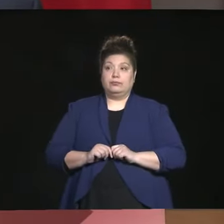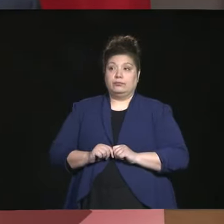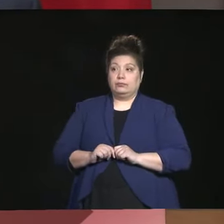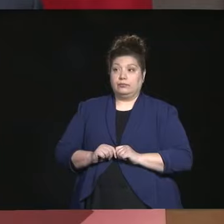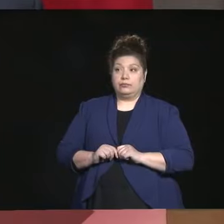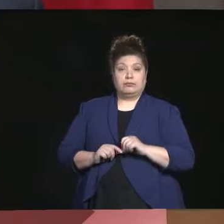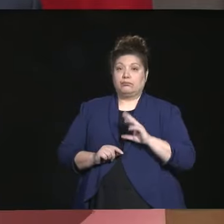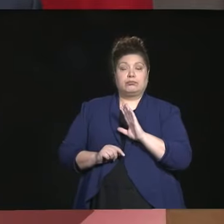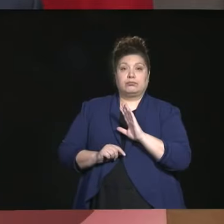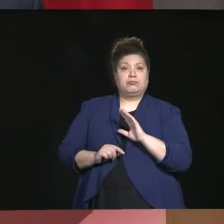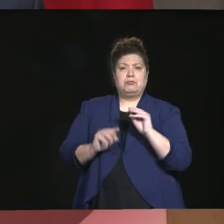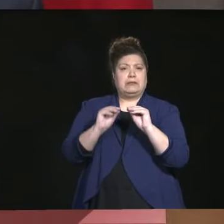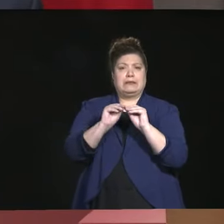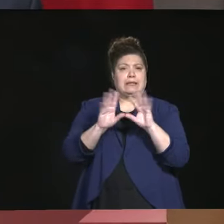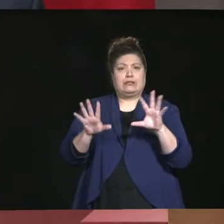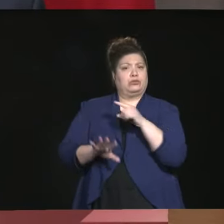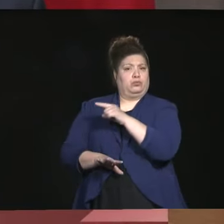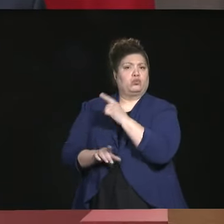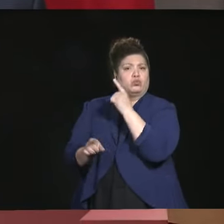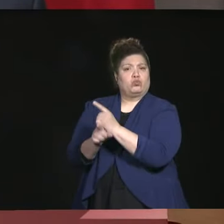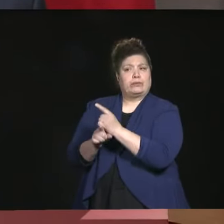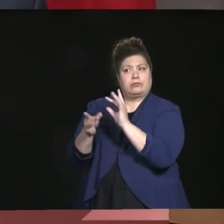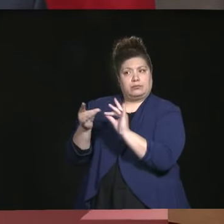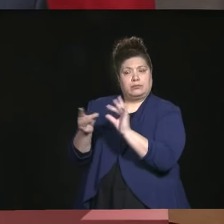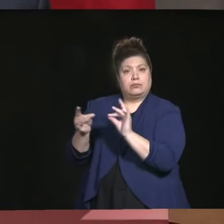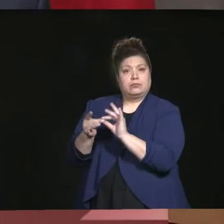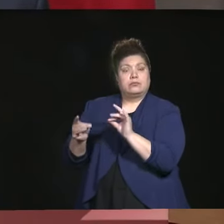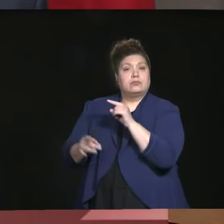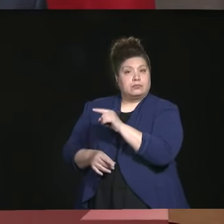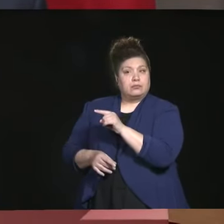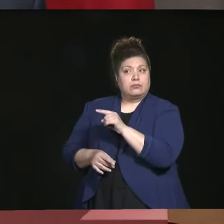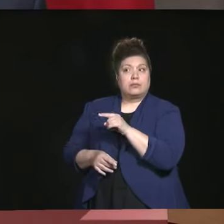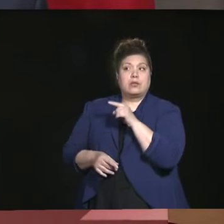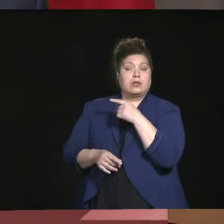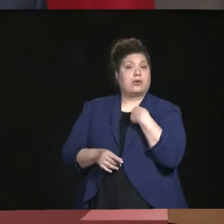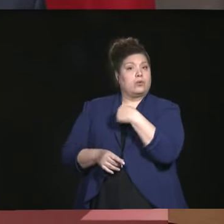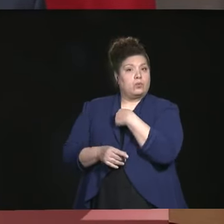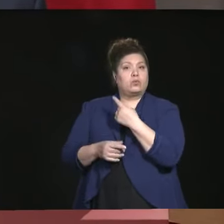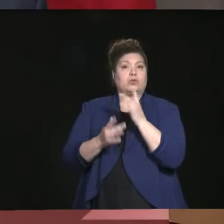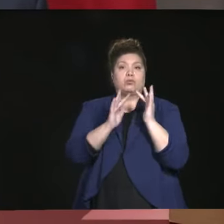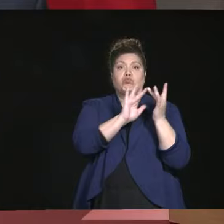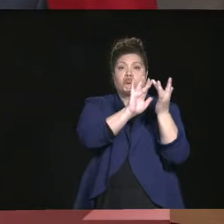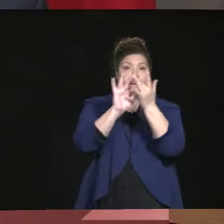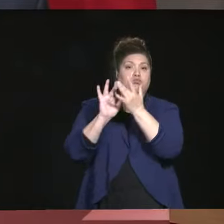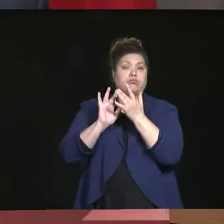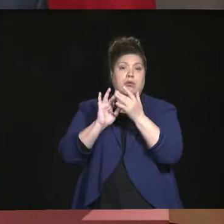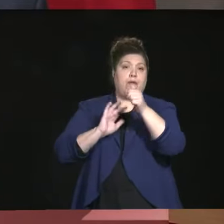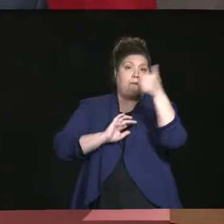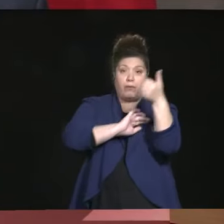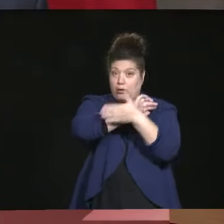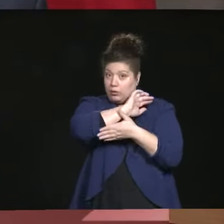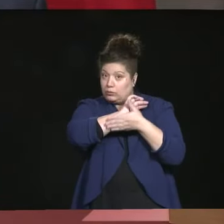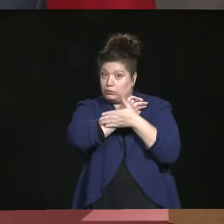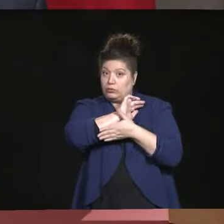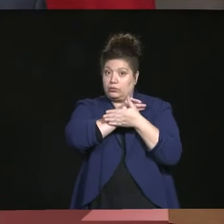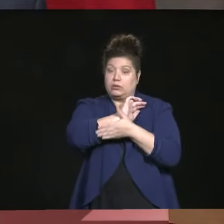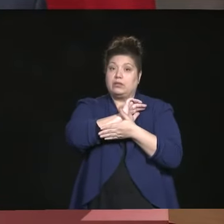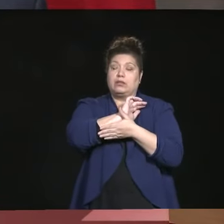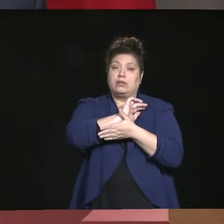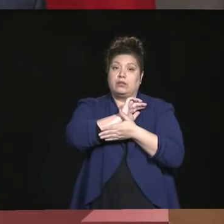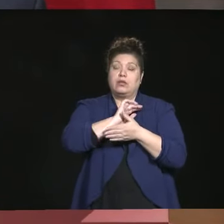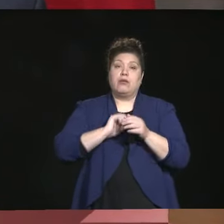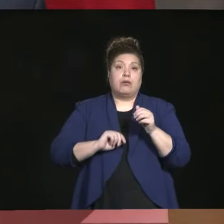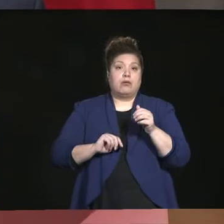avec d'autres juridictions pour obtenir l'équipement essentiel. Et en même temps, nous allons avoir